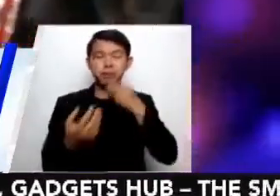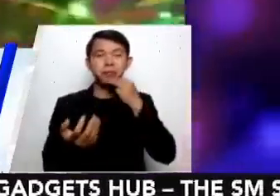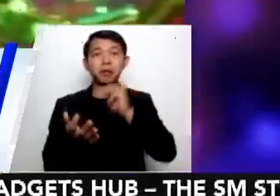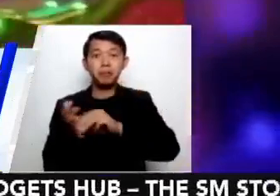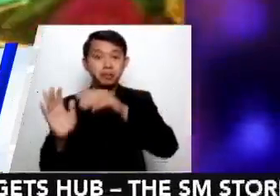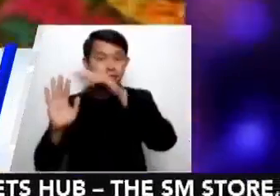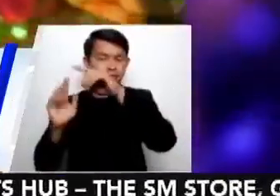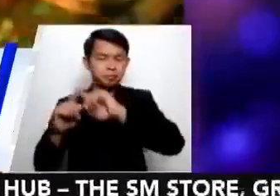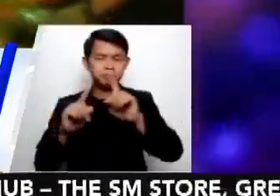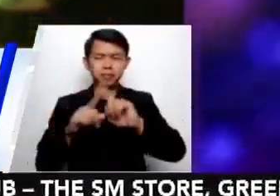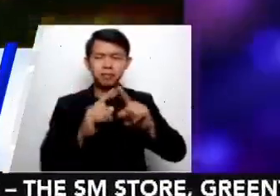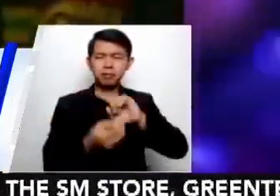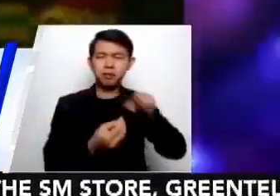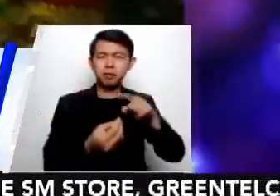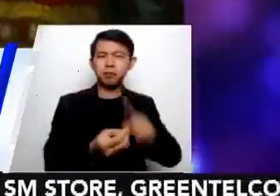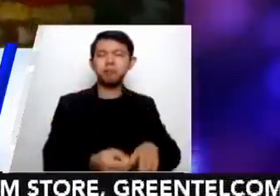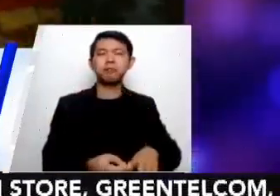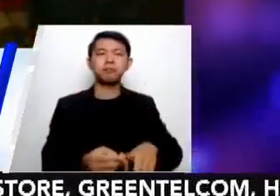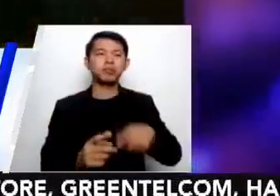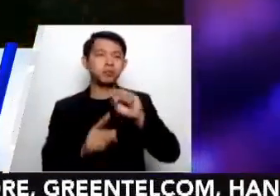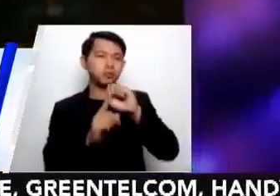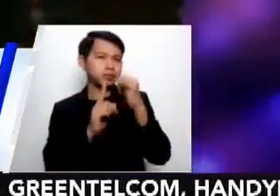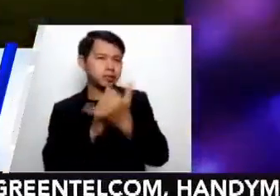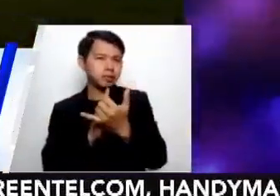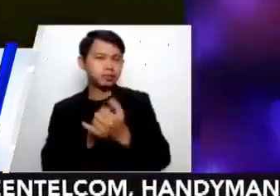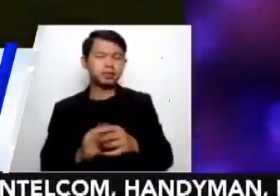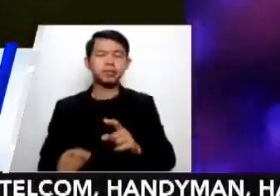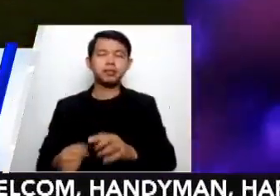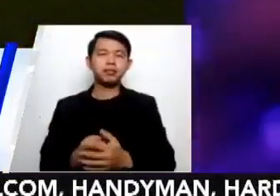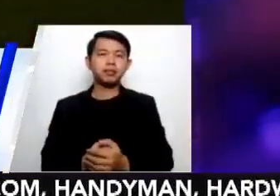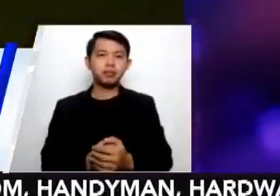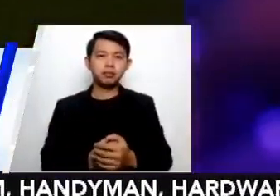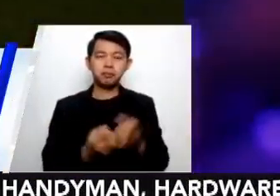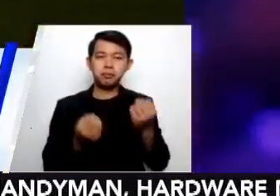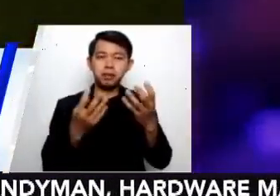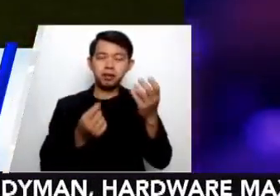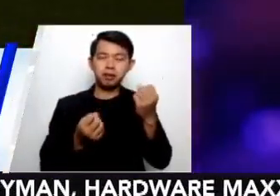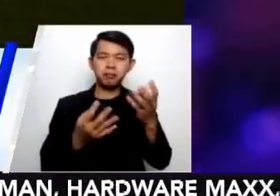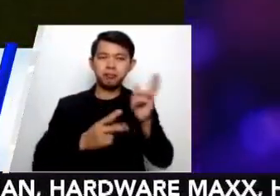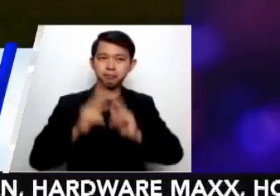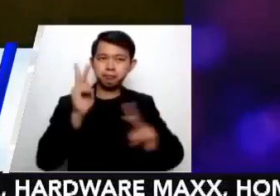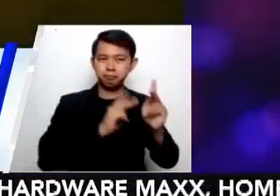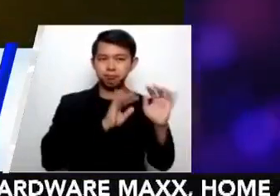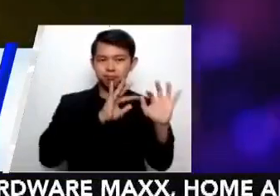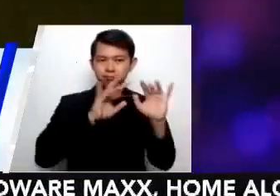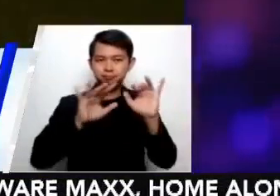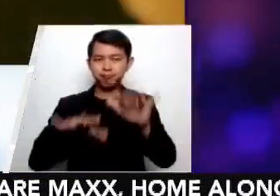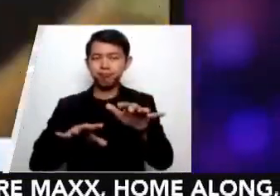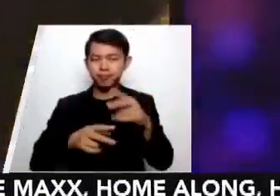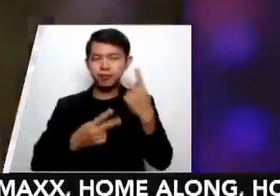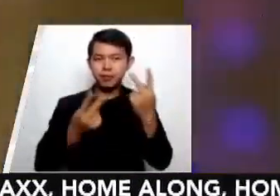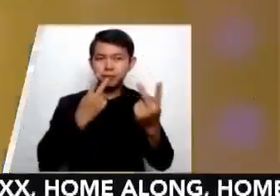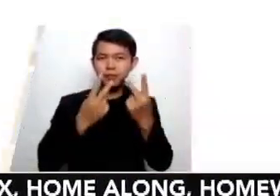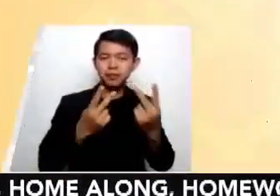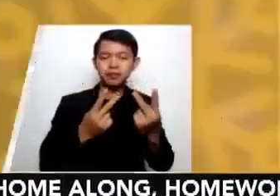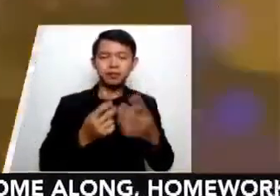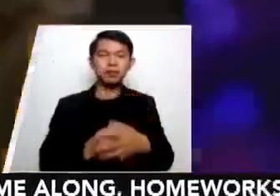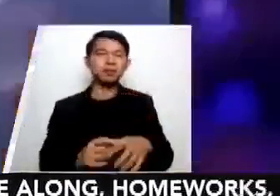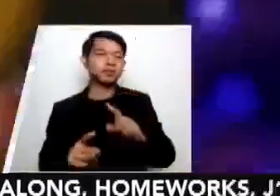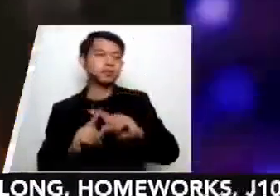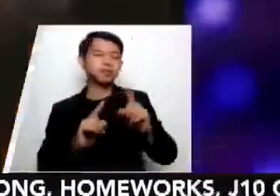panlipunan. Dinayang universidad na mga nakisaya sa programang nagmisula na ring concert at Festival of Talents.